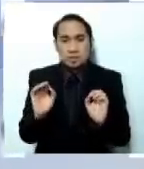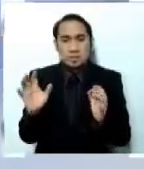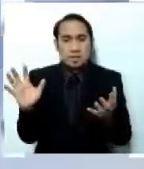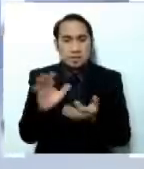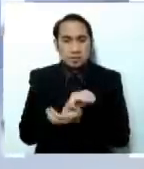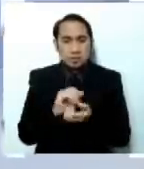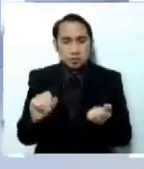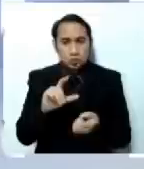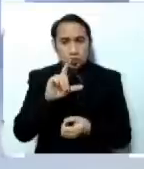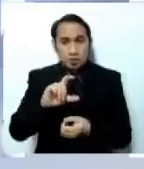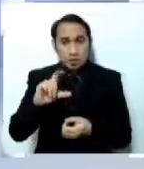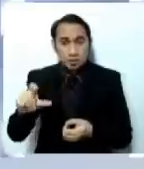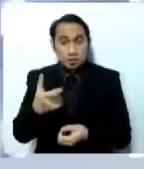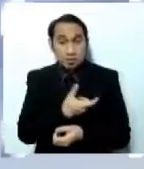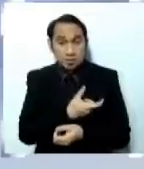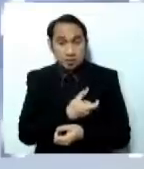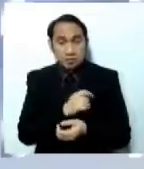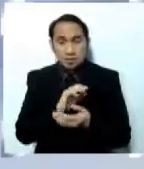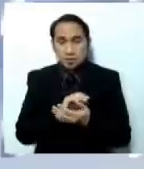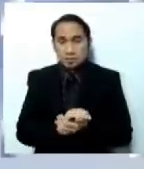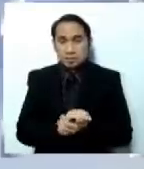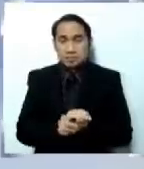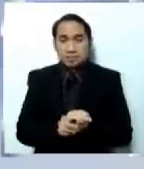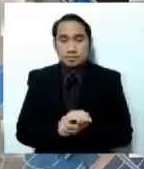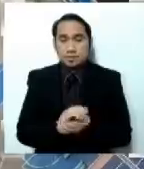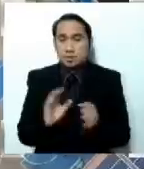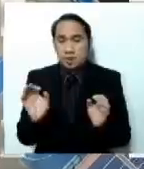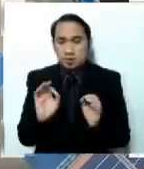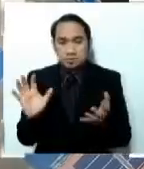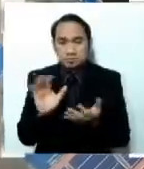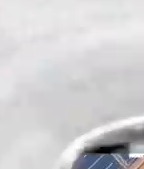sa ospital. Saksi, si Dano Tingkungo.